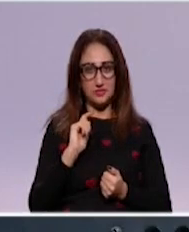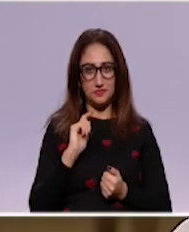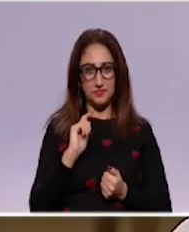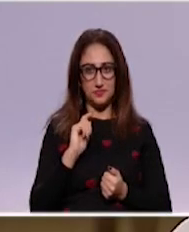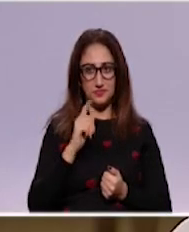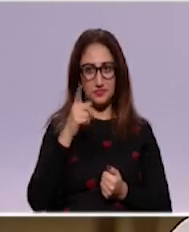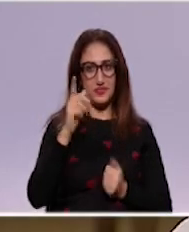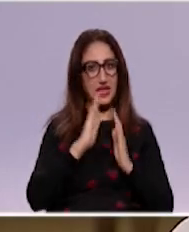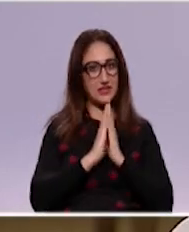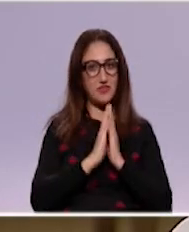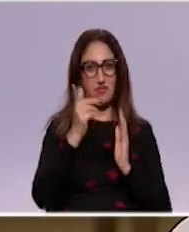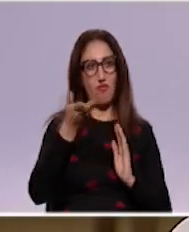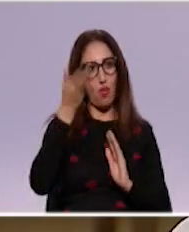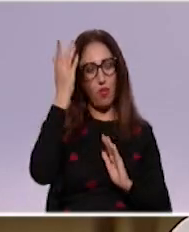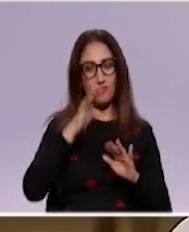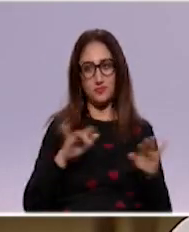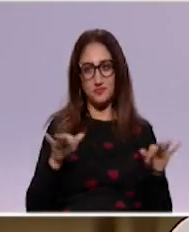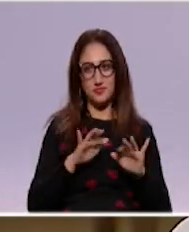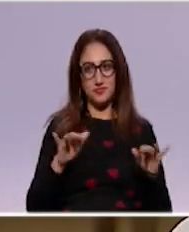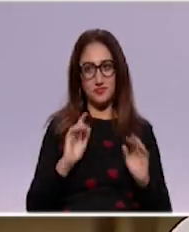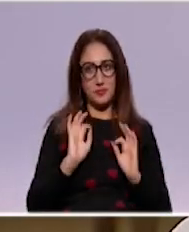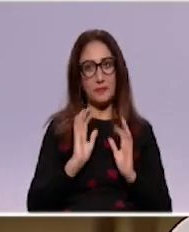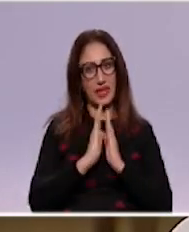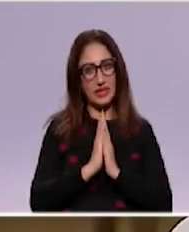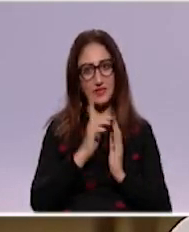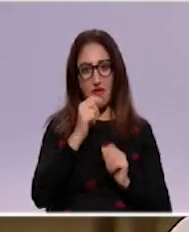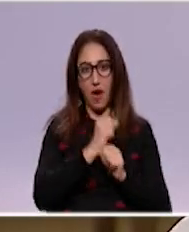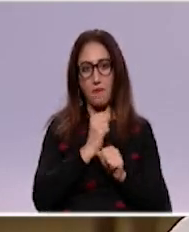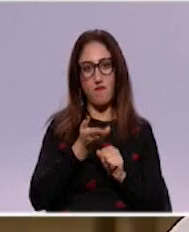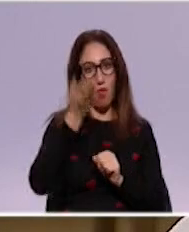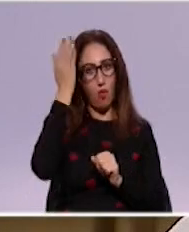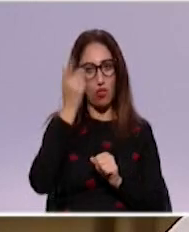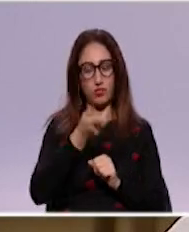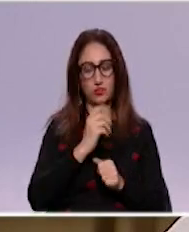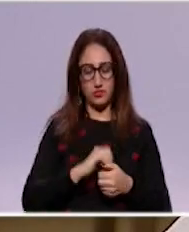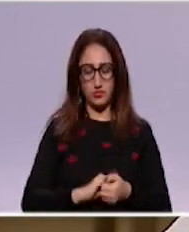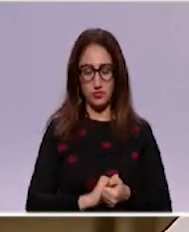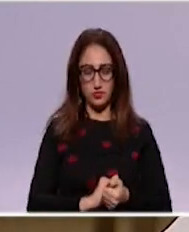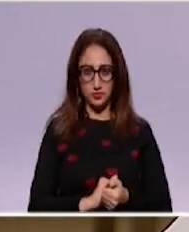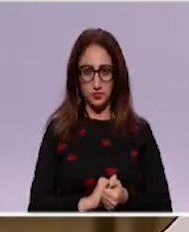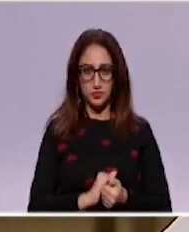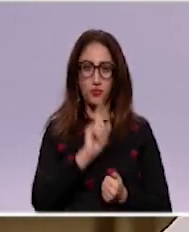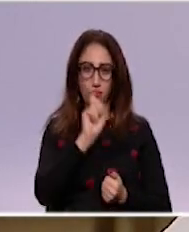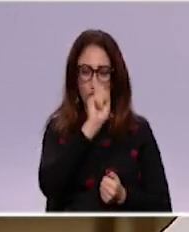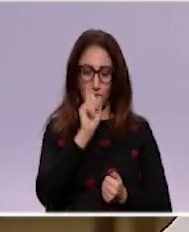يا مايسترو احنا اسفين. لا لا بجد اسفين لما تبقى انت عامل الاعمال دي. بس هسالك قبل ما بتغني معلش